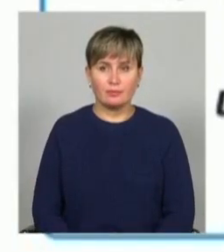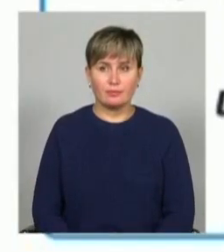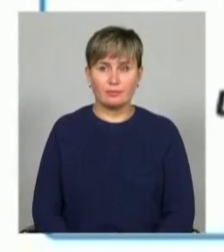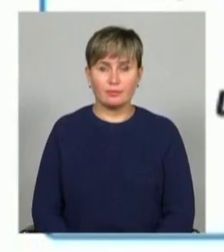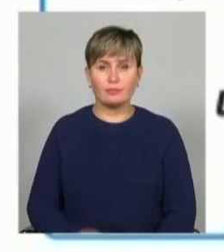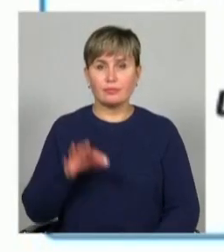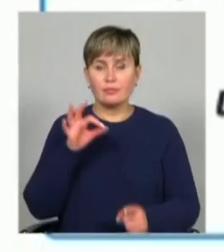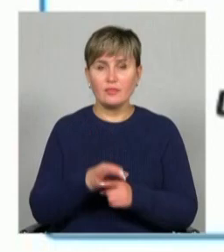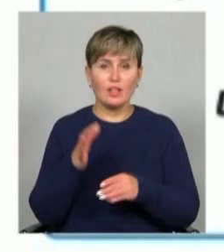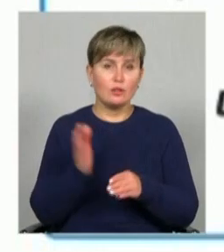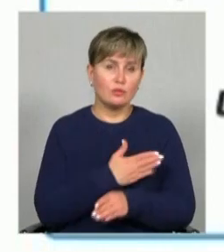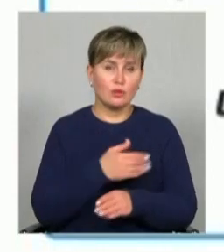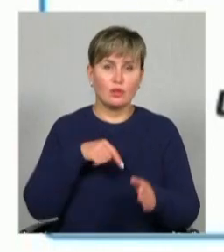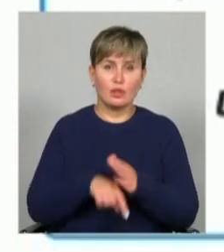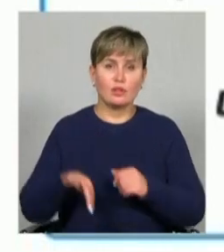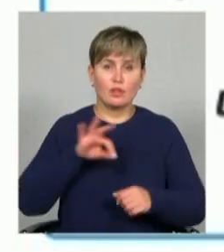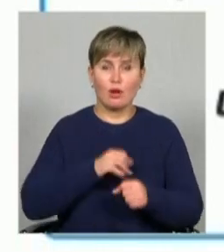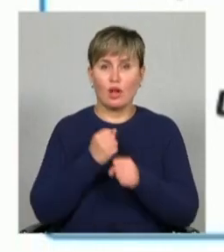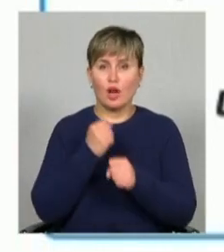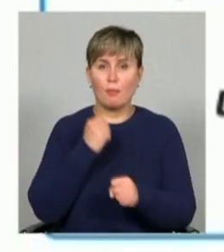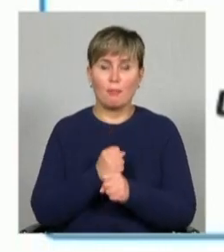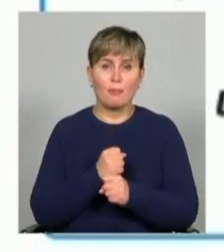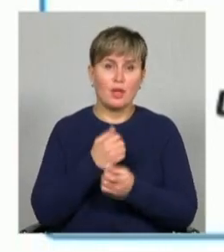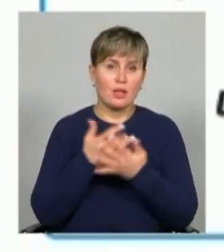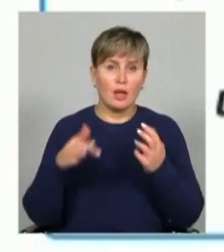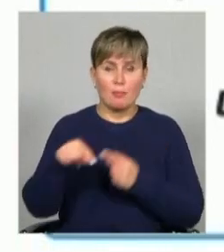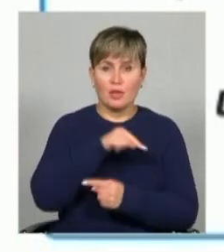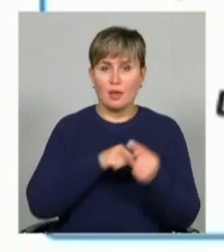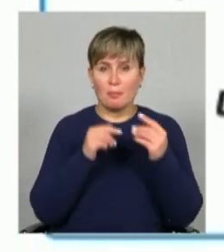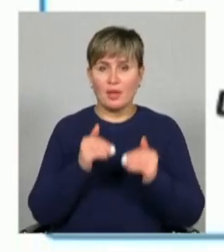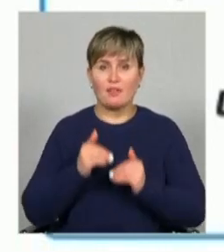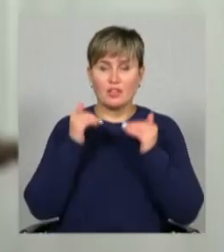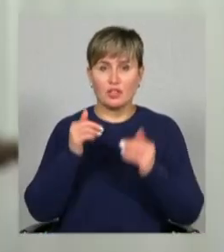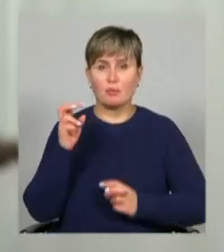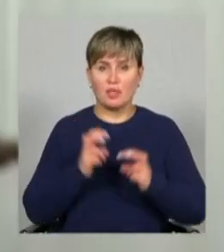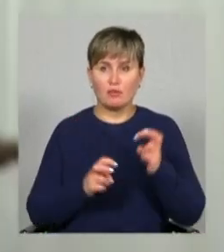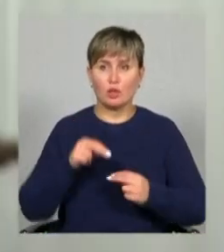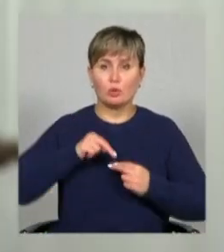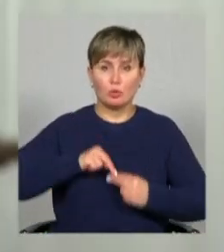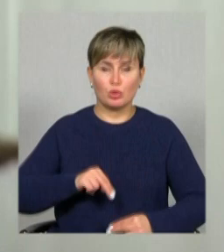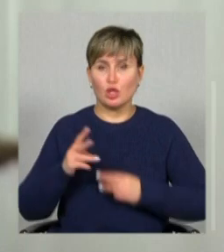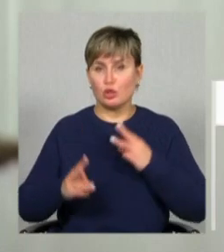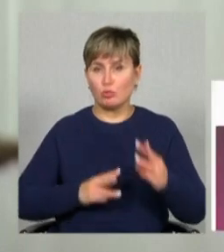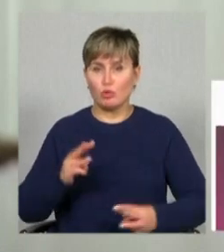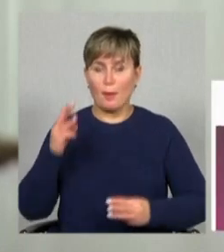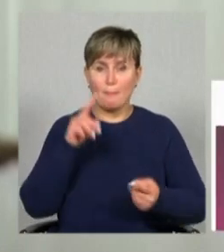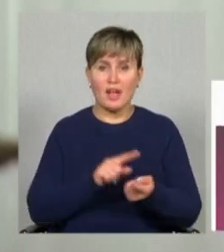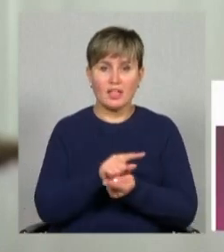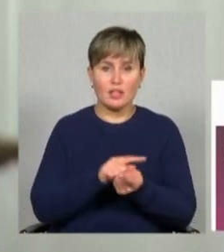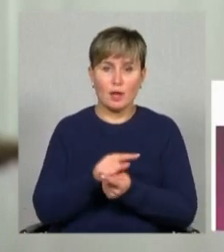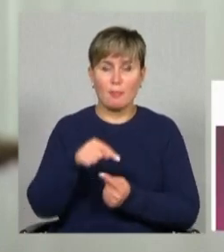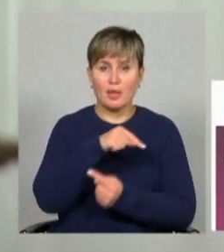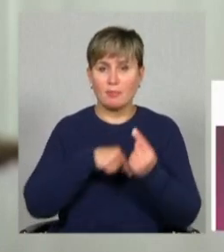В целях устранения дисбаланса в доходах работников производственных предприятий, повышения производительности труда, стимулирования модернизации